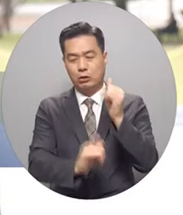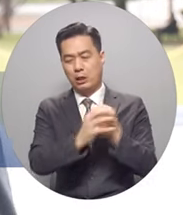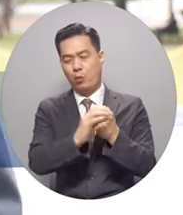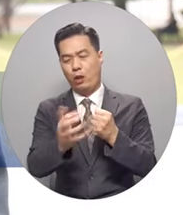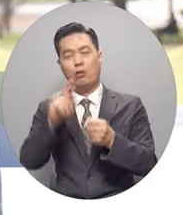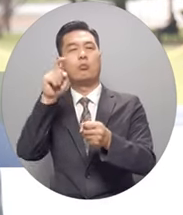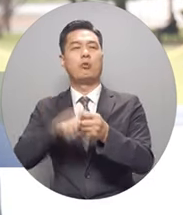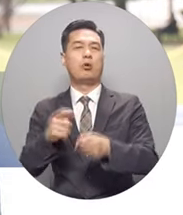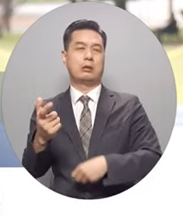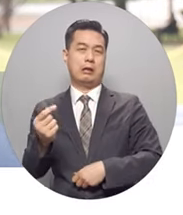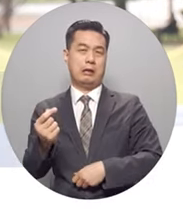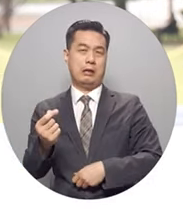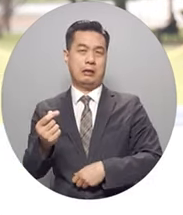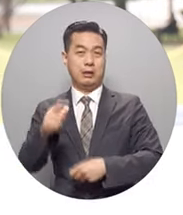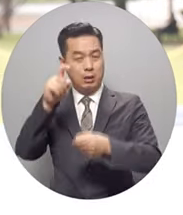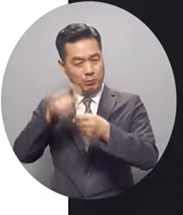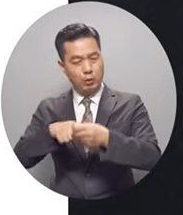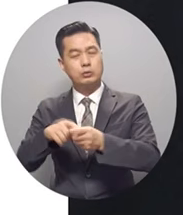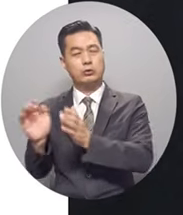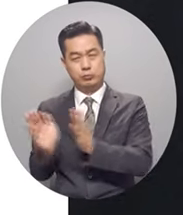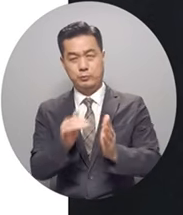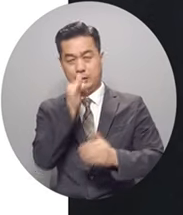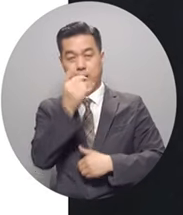역사를왜곡하려는의도에뿌리를두고있습니다."음.국가